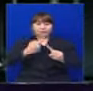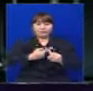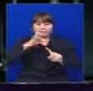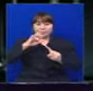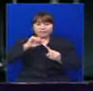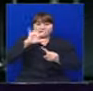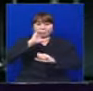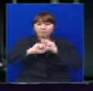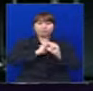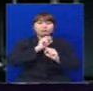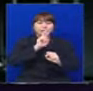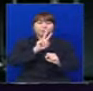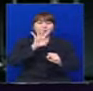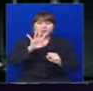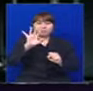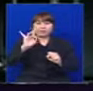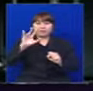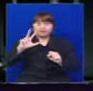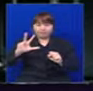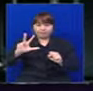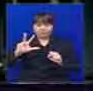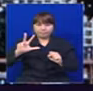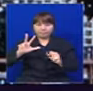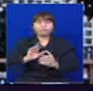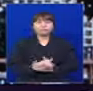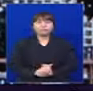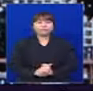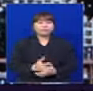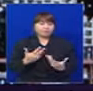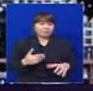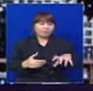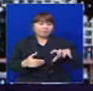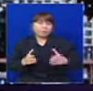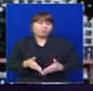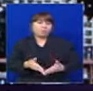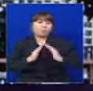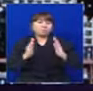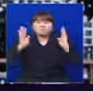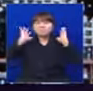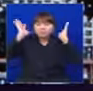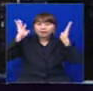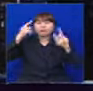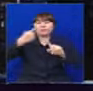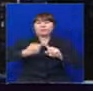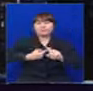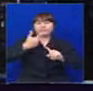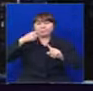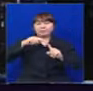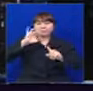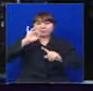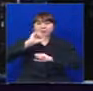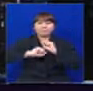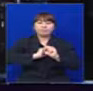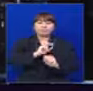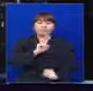พุทธศักราช2483ก่อนจะเป็นกรมประชาสัมพันธ์เมื่อวันที่8มีนาคมพุทธศัก